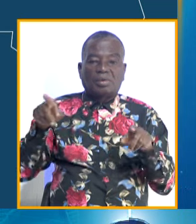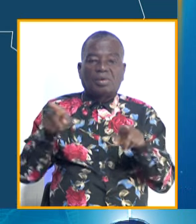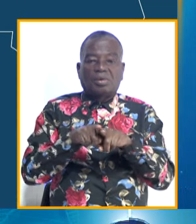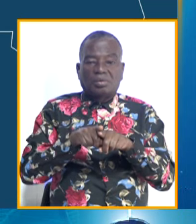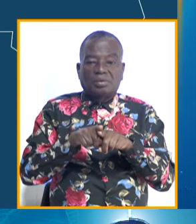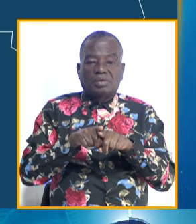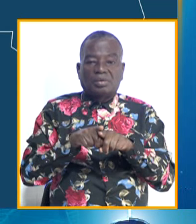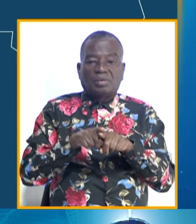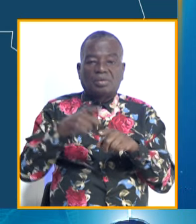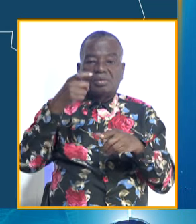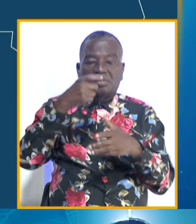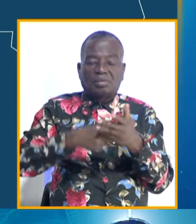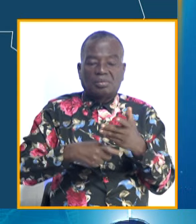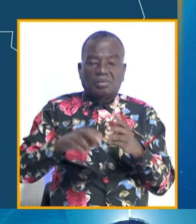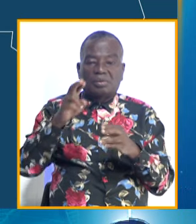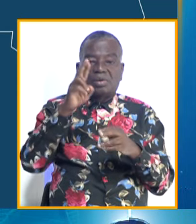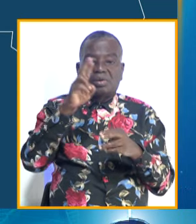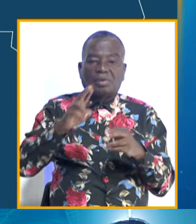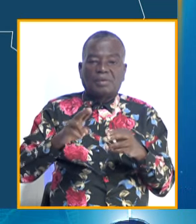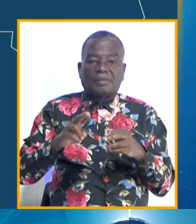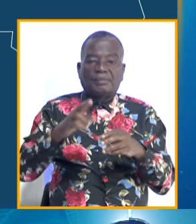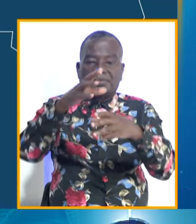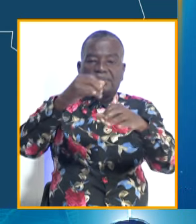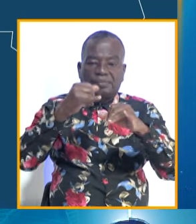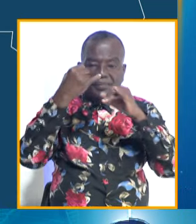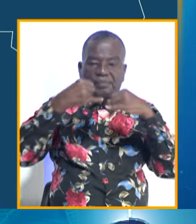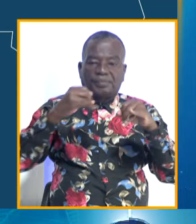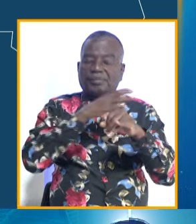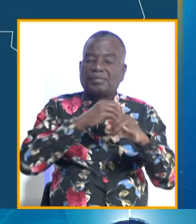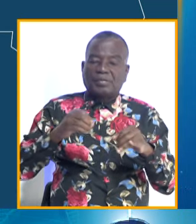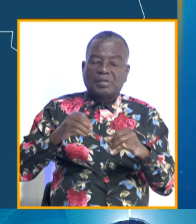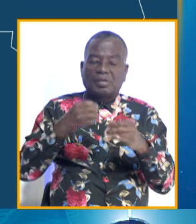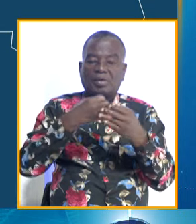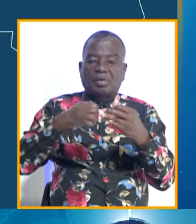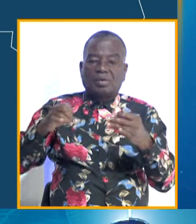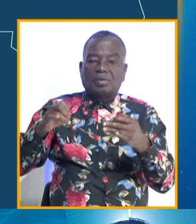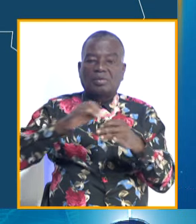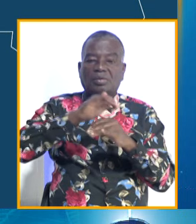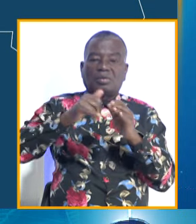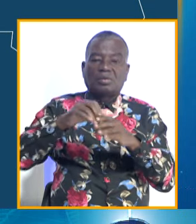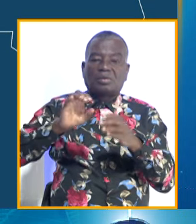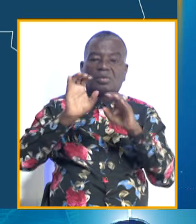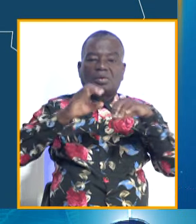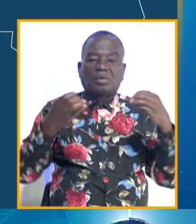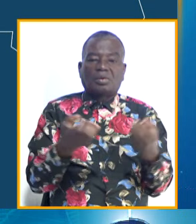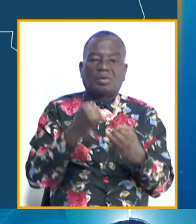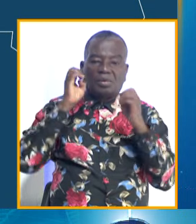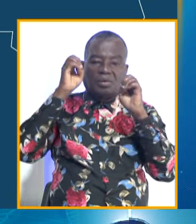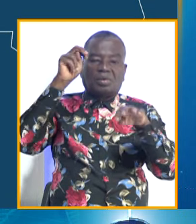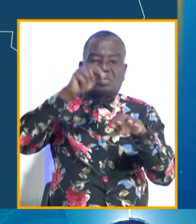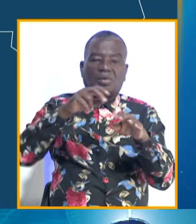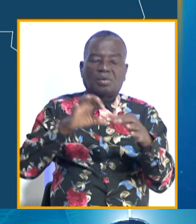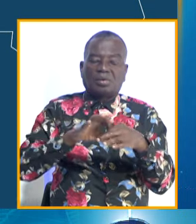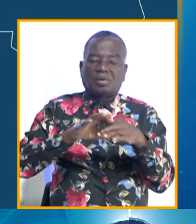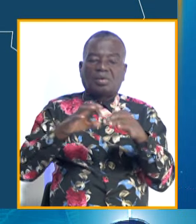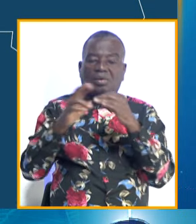aussi le taux de réussite aux examens de cette région. Une réunion pour susciter l'engagement de toute la communauté éducative de la région